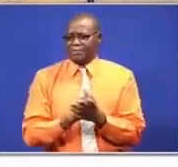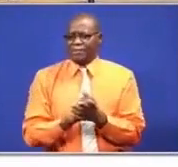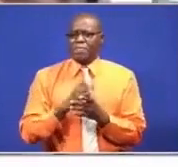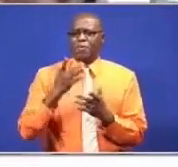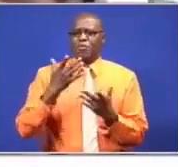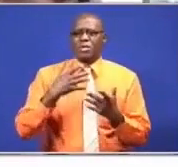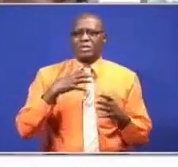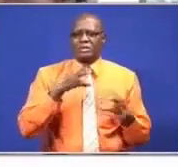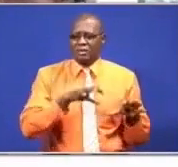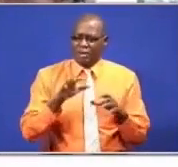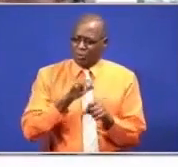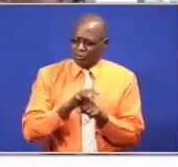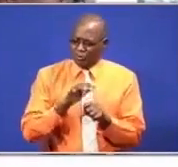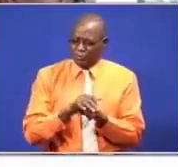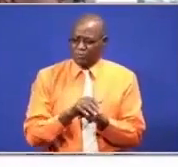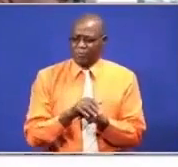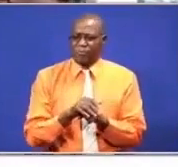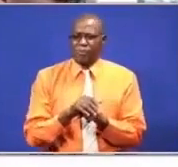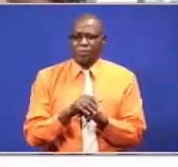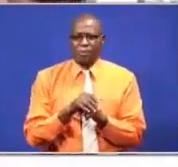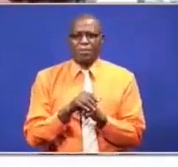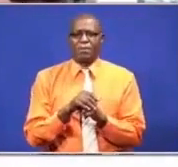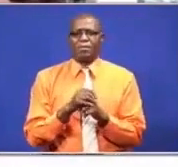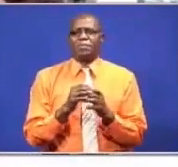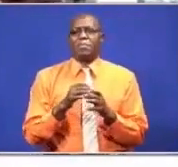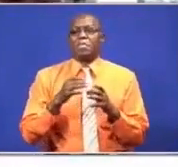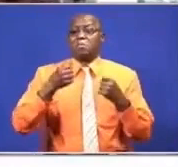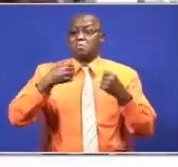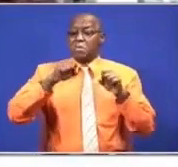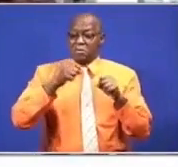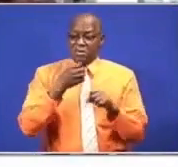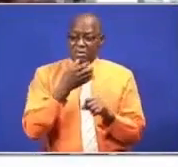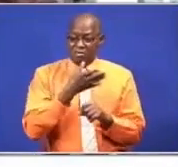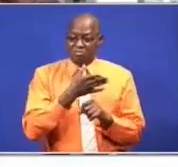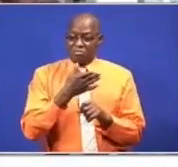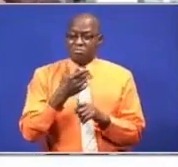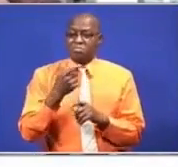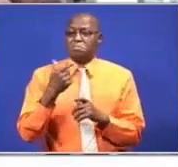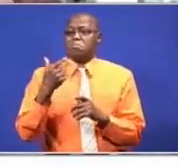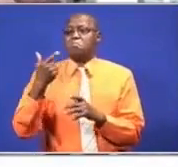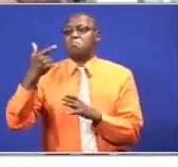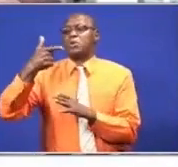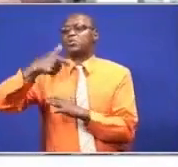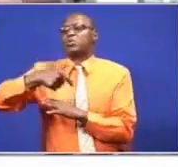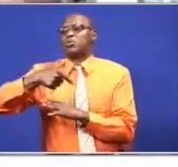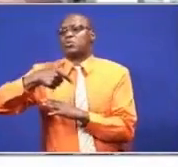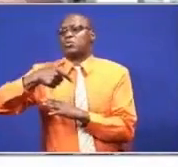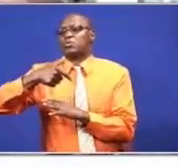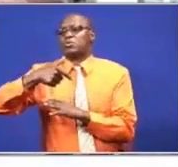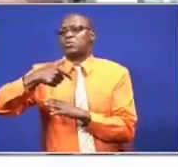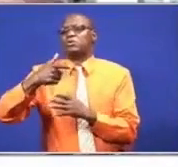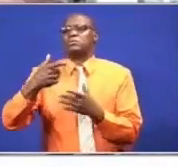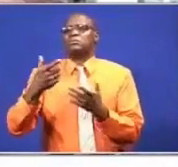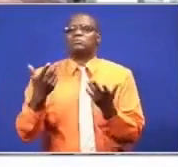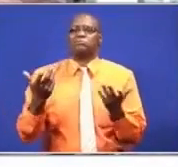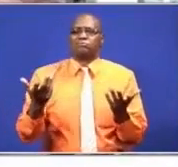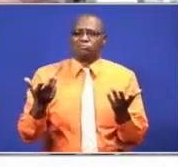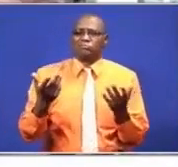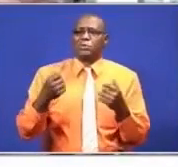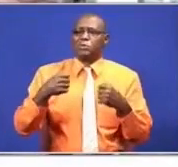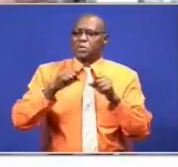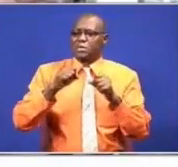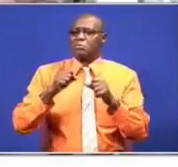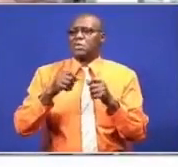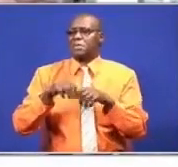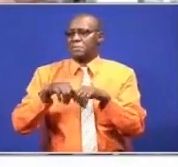Tumeumia sana. Juu hata hizi pikipiki tunaendesha ukienda kwa petroli unanunua mafuta. Pikipiki kiharibika vipuli za kuuza watu